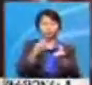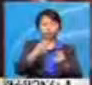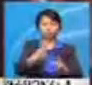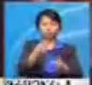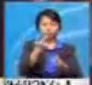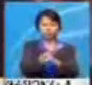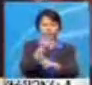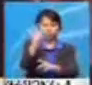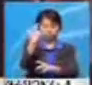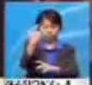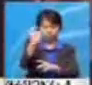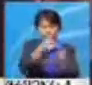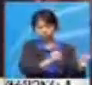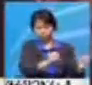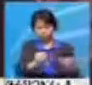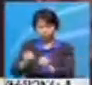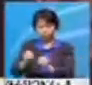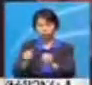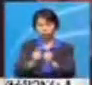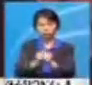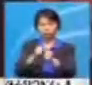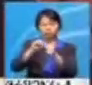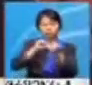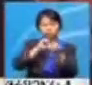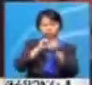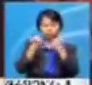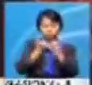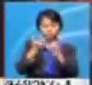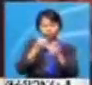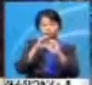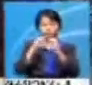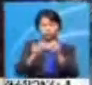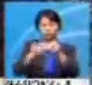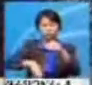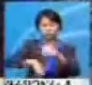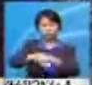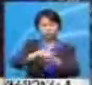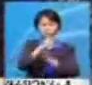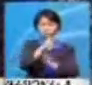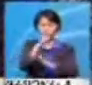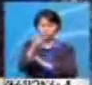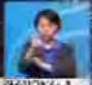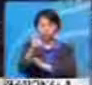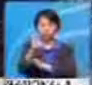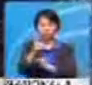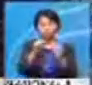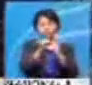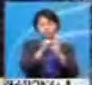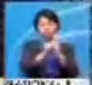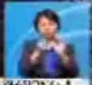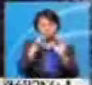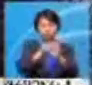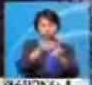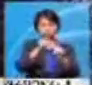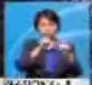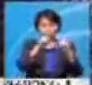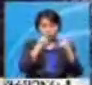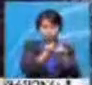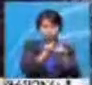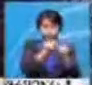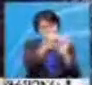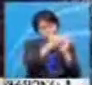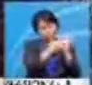edisi ketiga ini dianjurkan bersama sport Unite dan kelab bola sepak Kota Damansara syarat penyertaan ialah setiap pasukan perlu